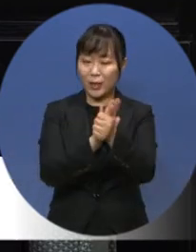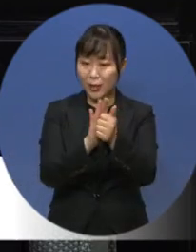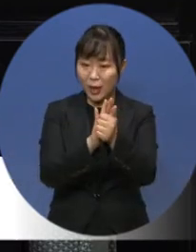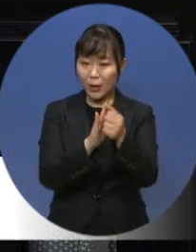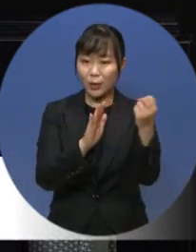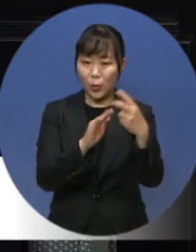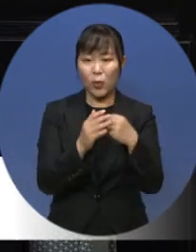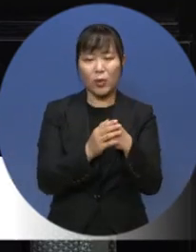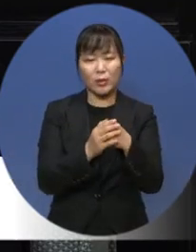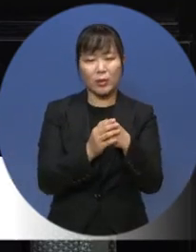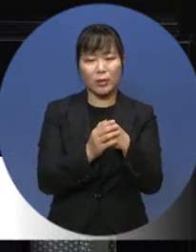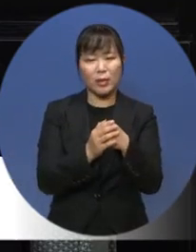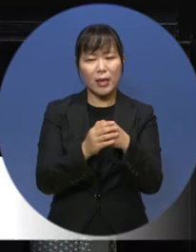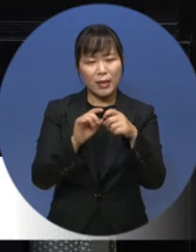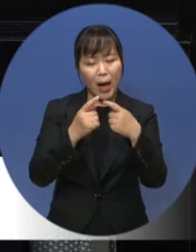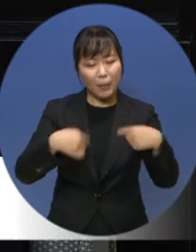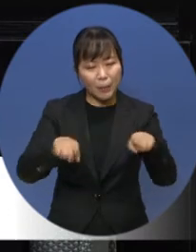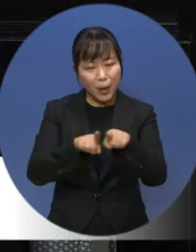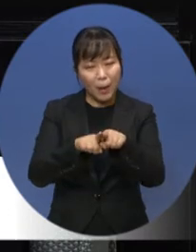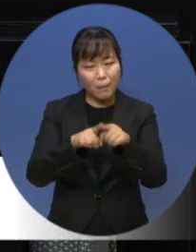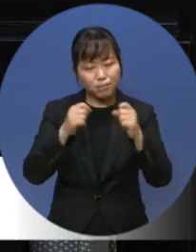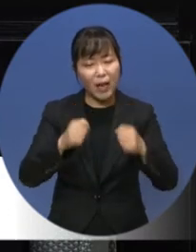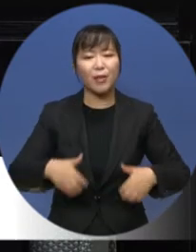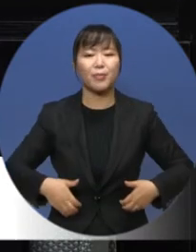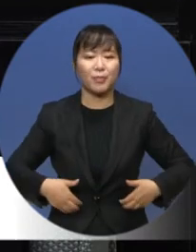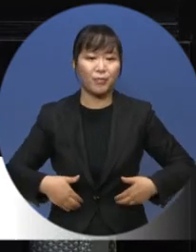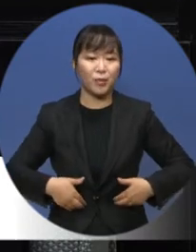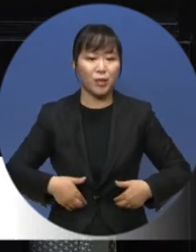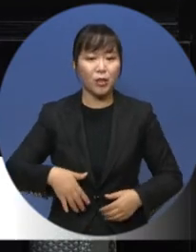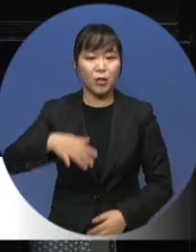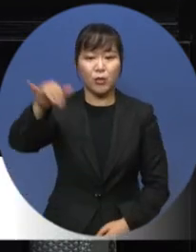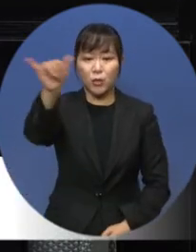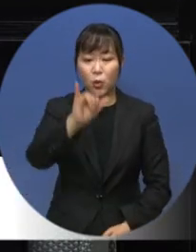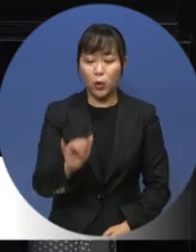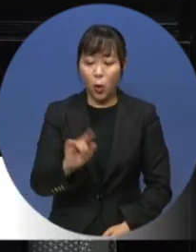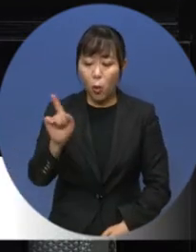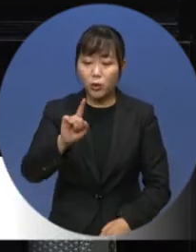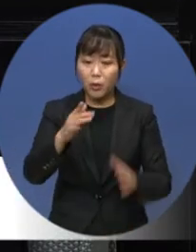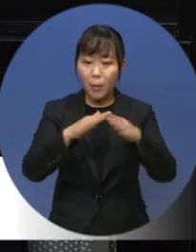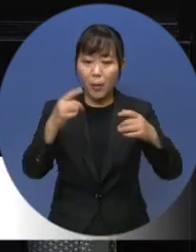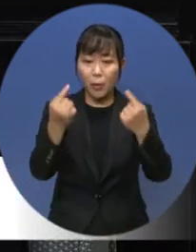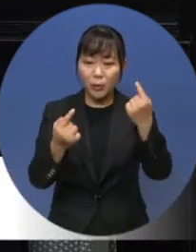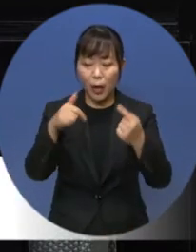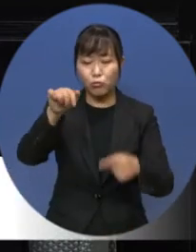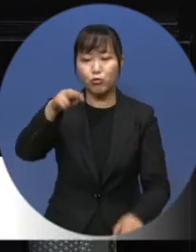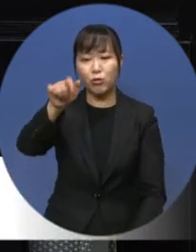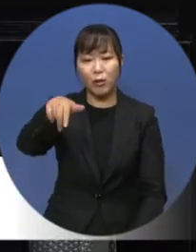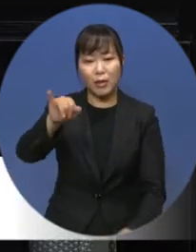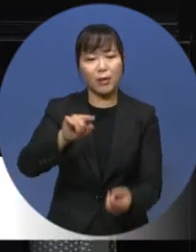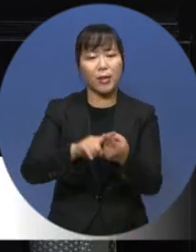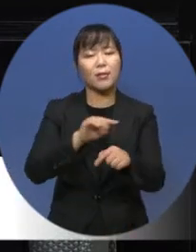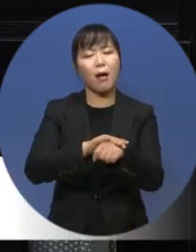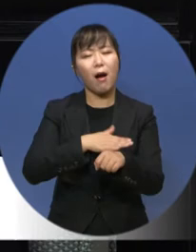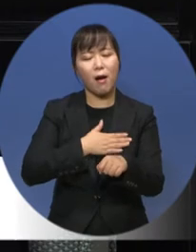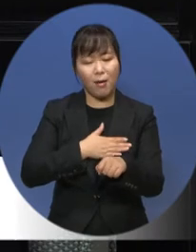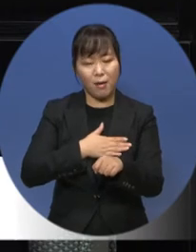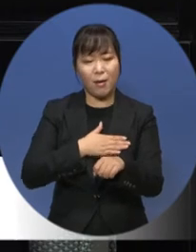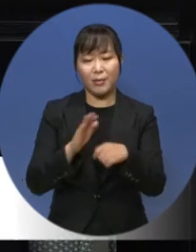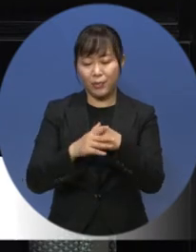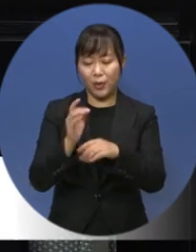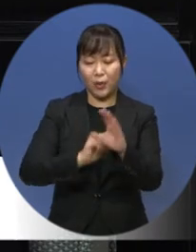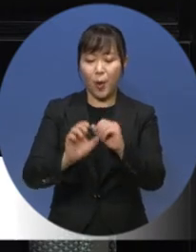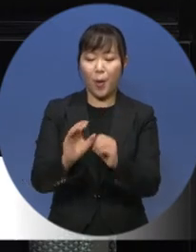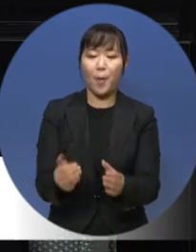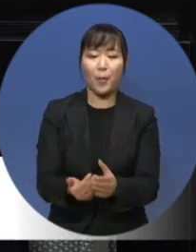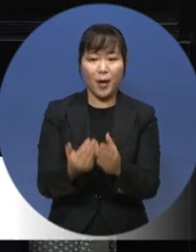넘어서 상생해야 된다고도 또 생각을 했어요. 전국의 어느 마을보다도 더 구석기에 대해 잘 알고 계실 거예요. 그러니까 그거로 발전할